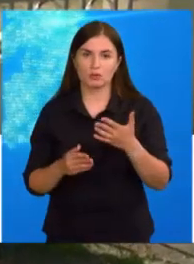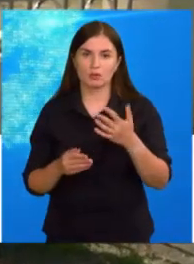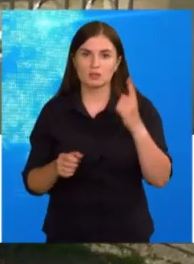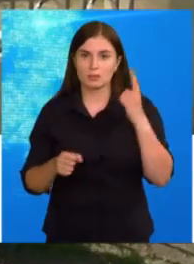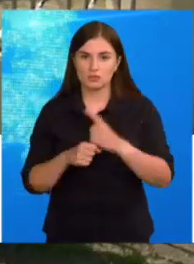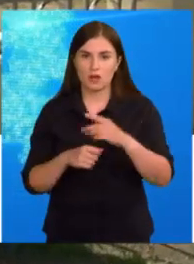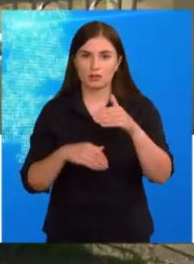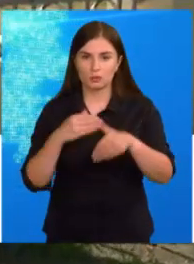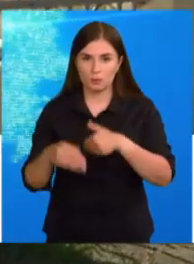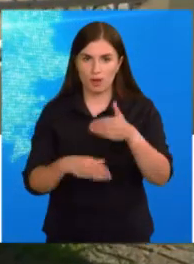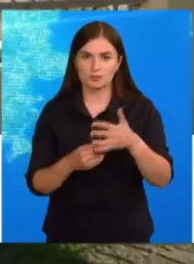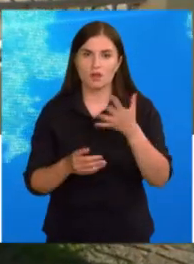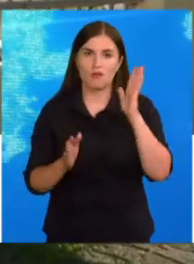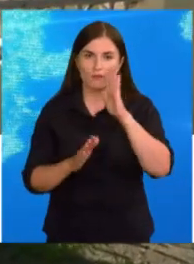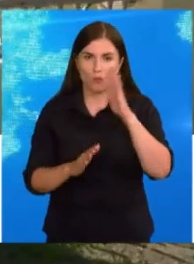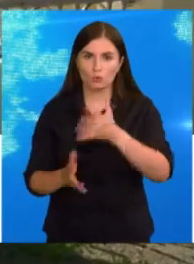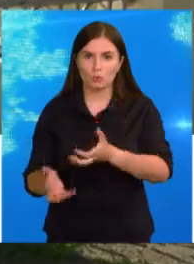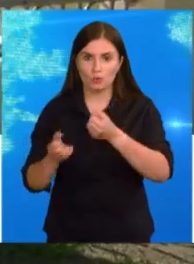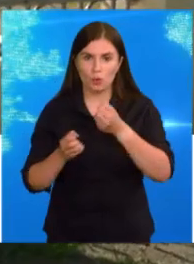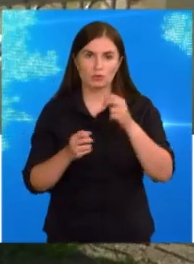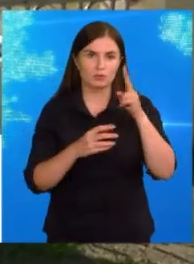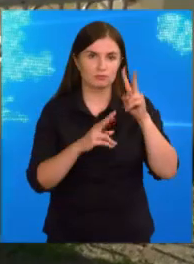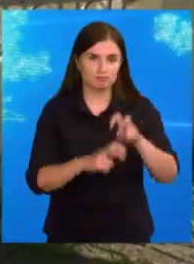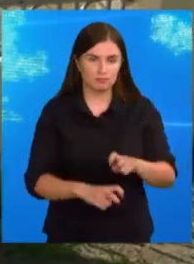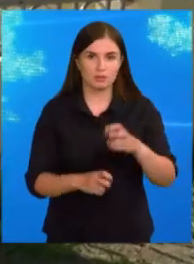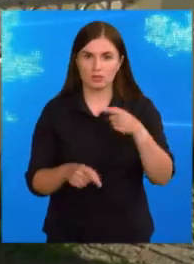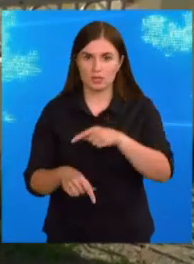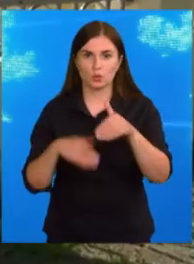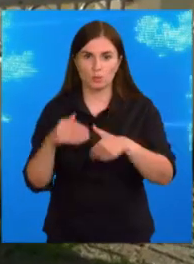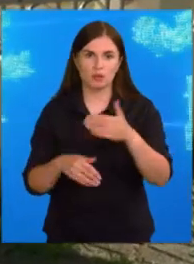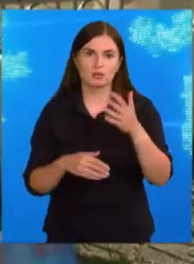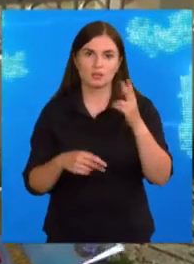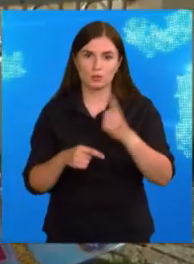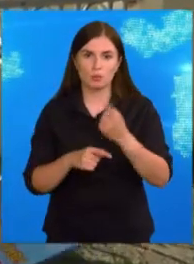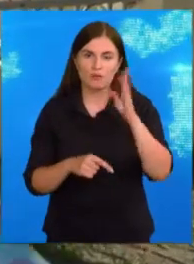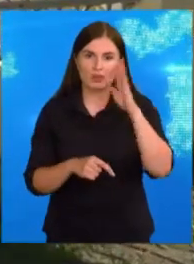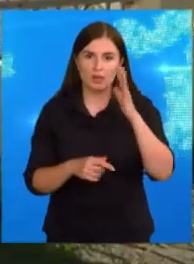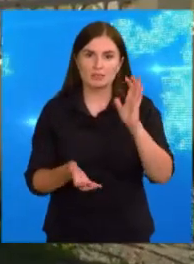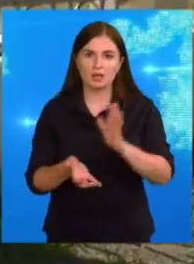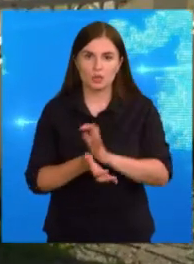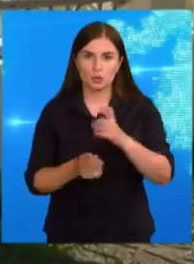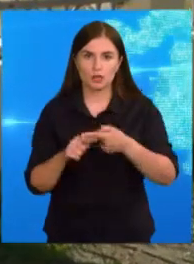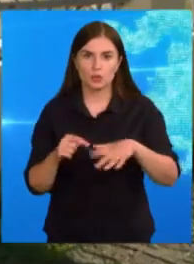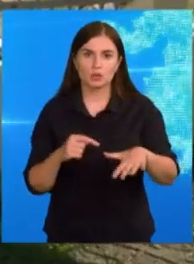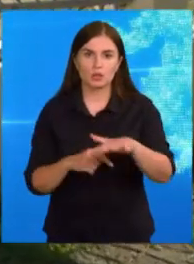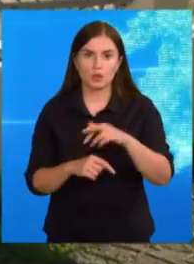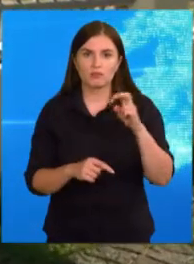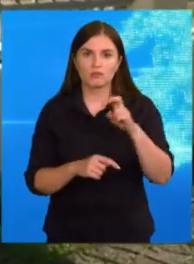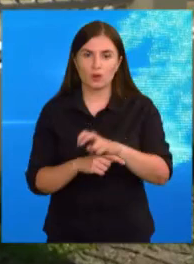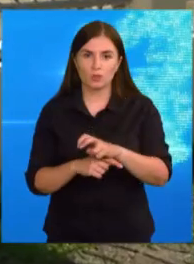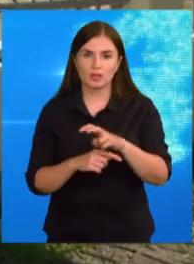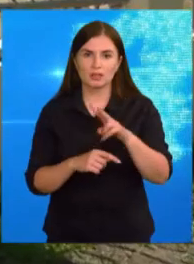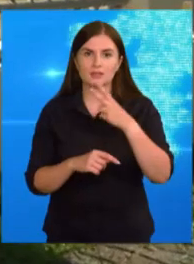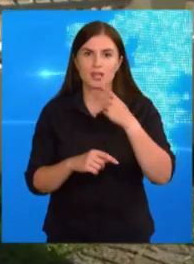пробу и дает заключение, что купание здесь невозможно, потому что загрязненная вода. На эту территорию выходят с Ленинского